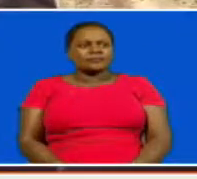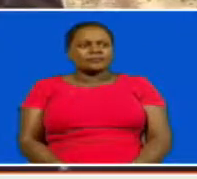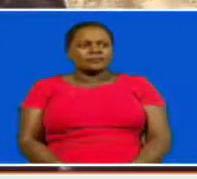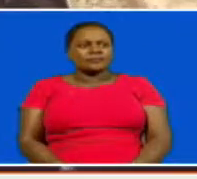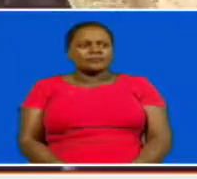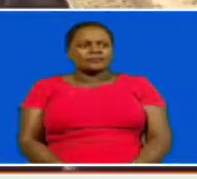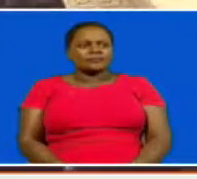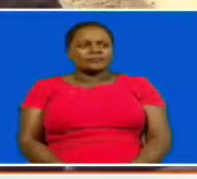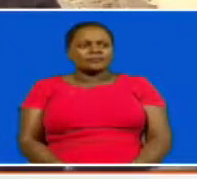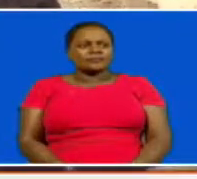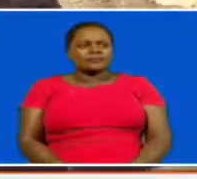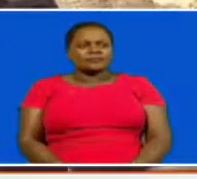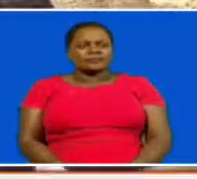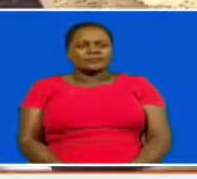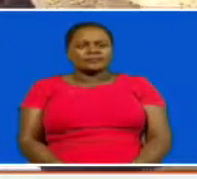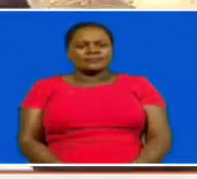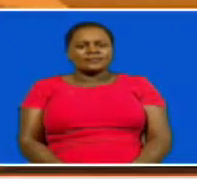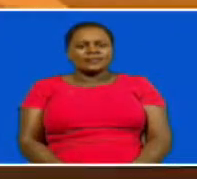KTN News.